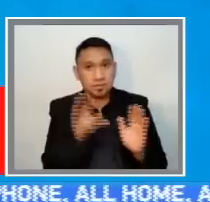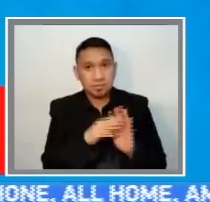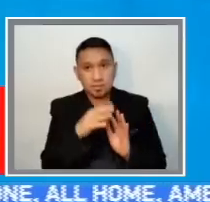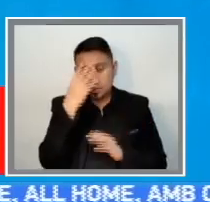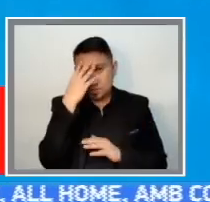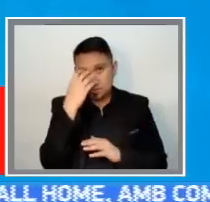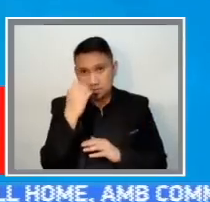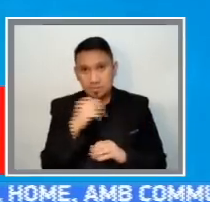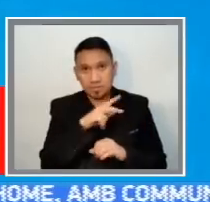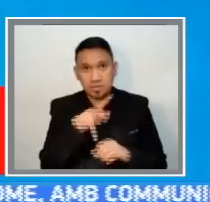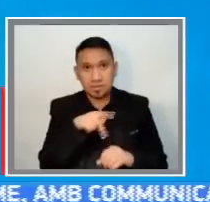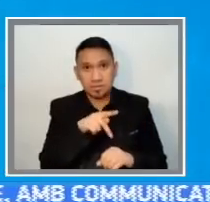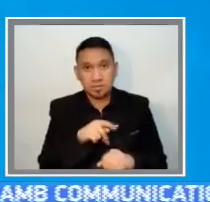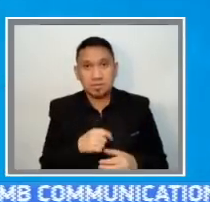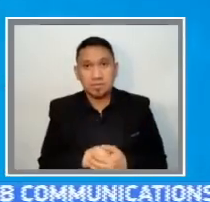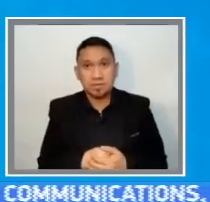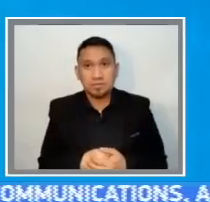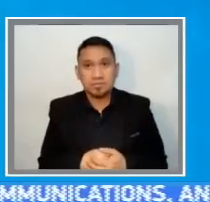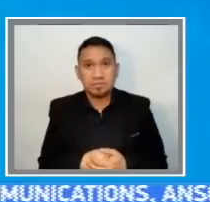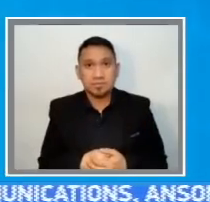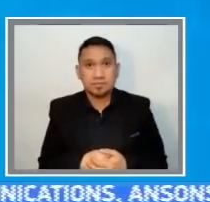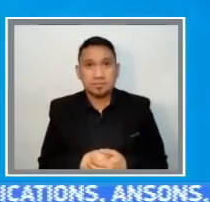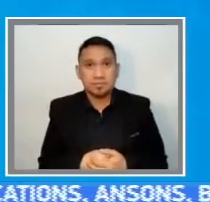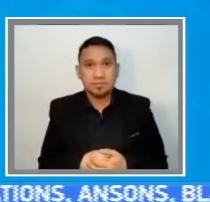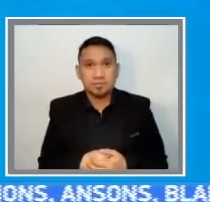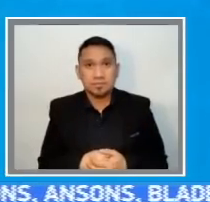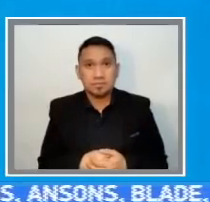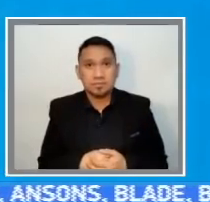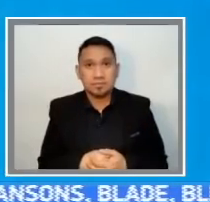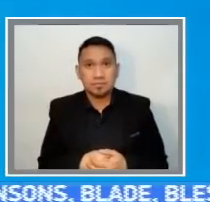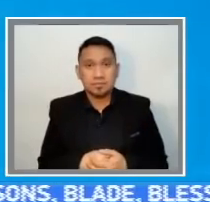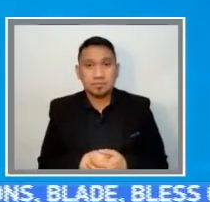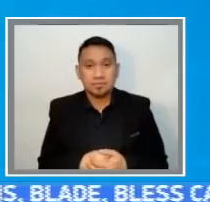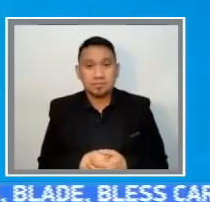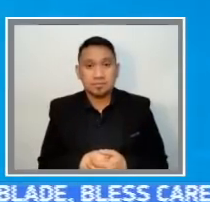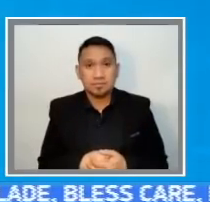Philippines. Katatibay nagbabalita para sa GMA Integrated News.